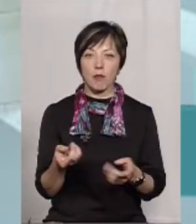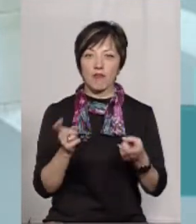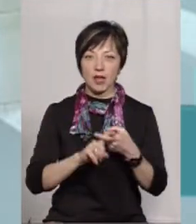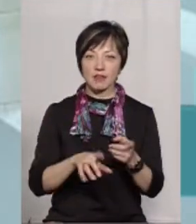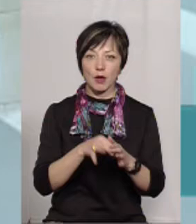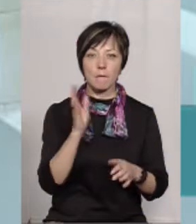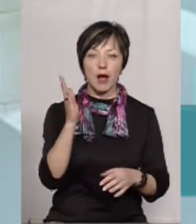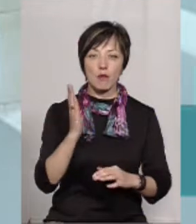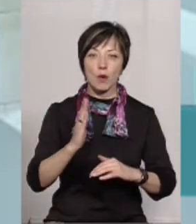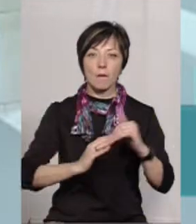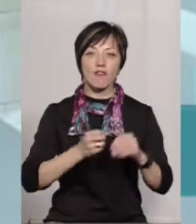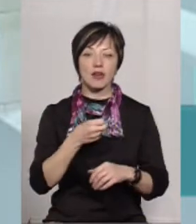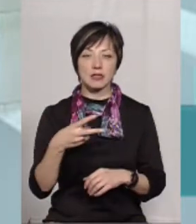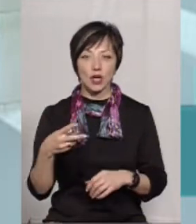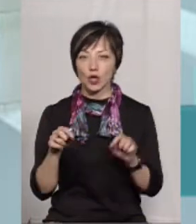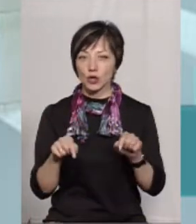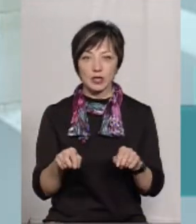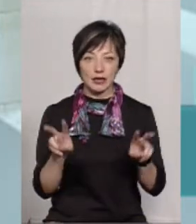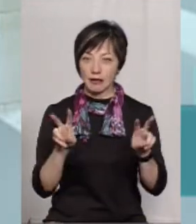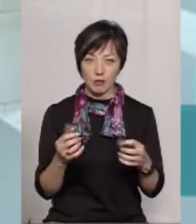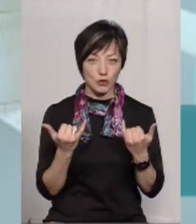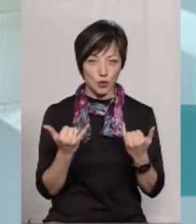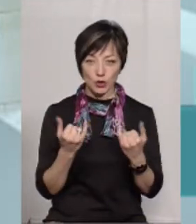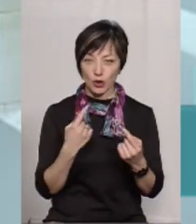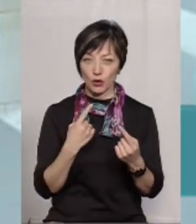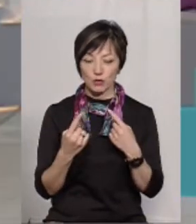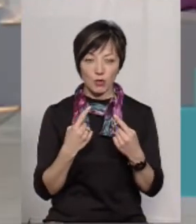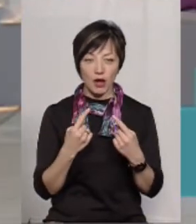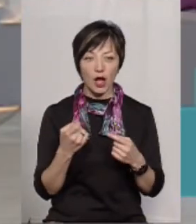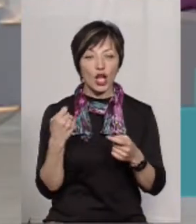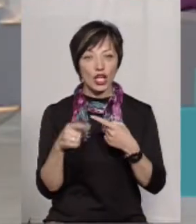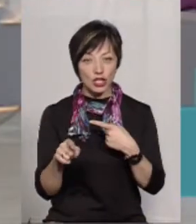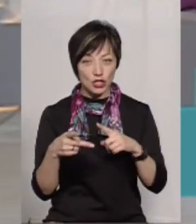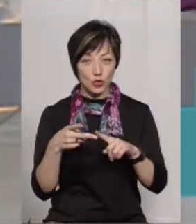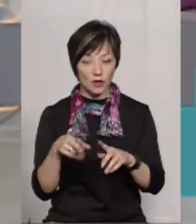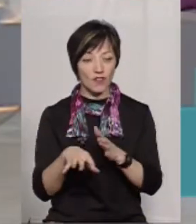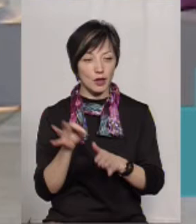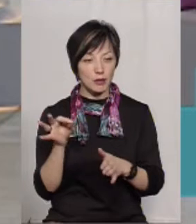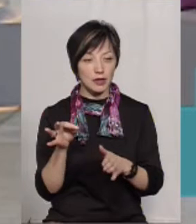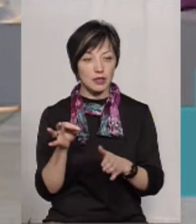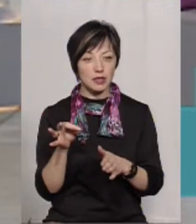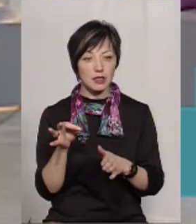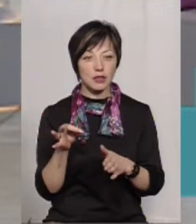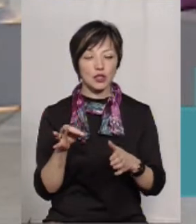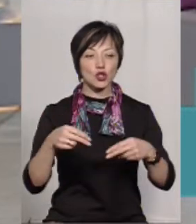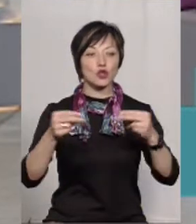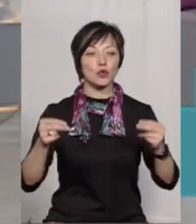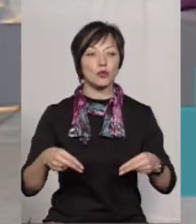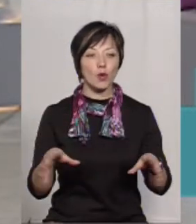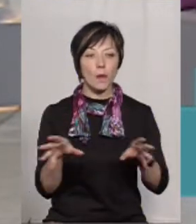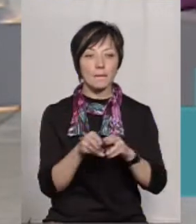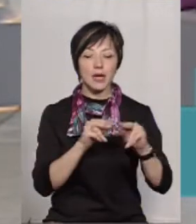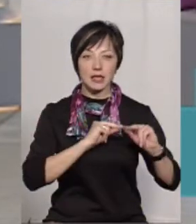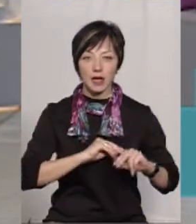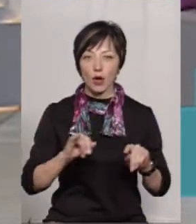вибором майбутньої професії. І тут це не тема сьогоднішньої розмови. Так. А інший вибір – це стосується вибору шлюбного